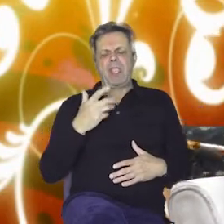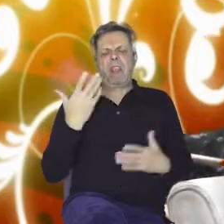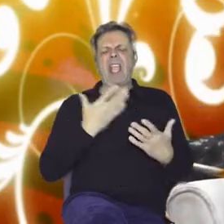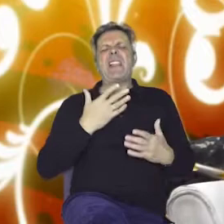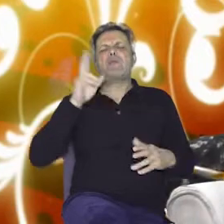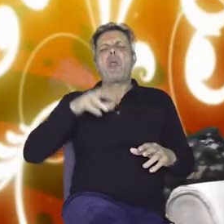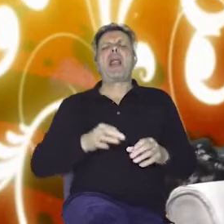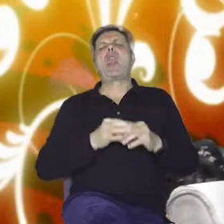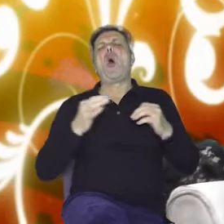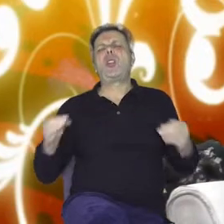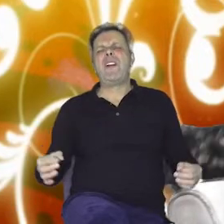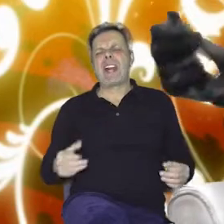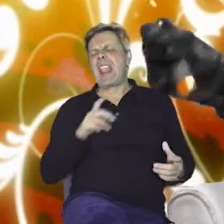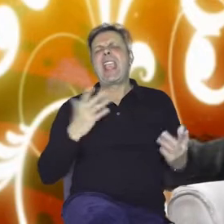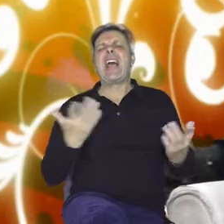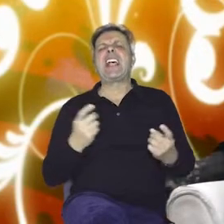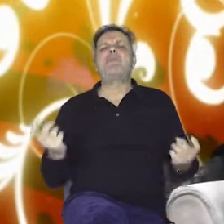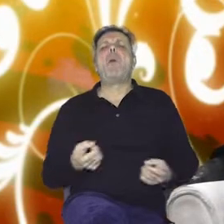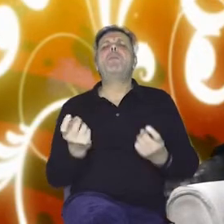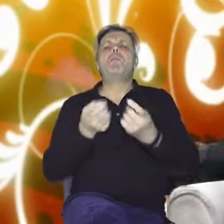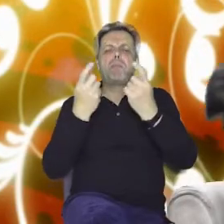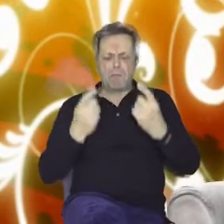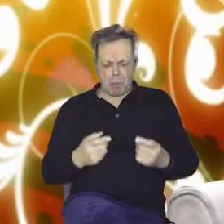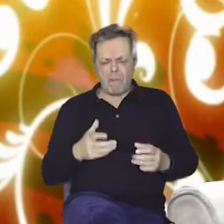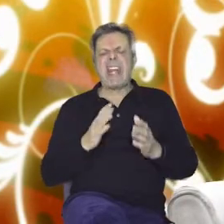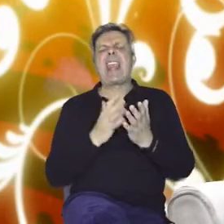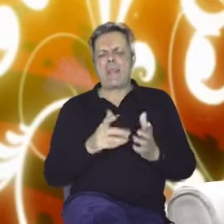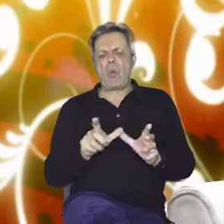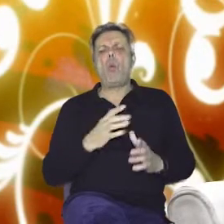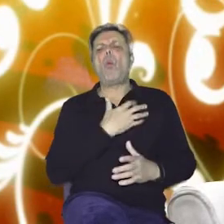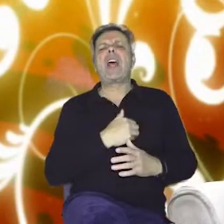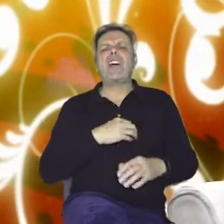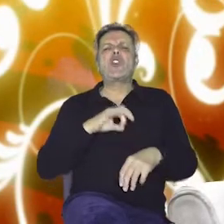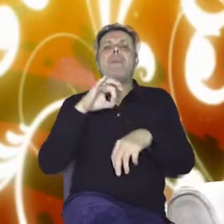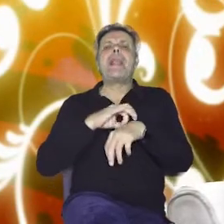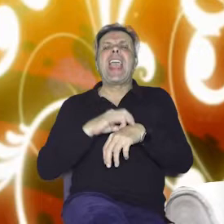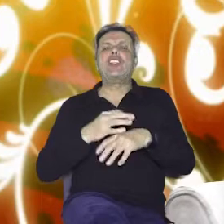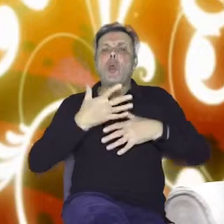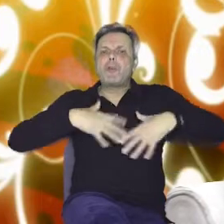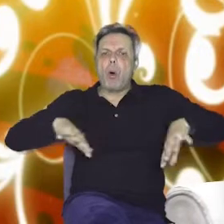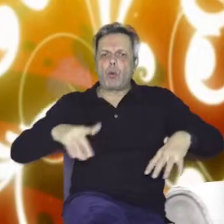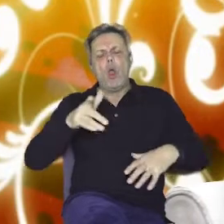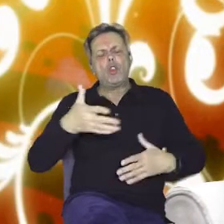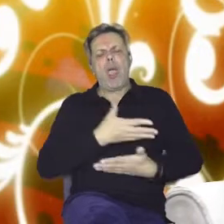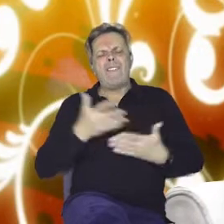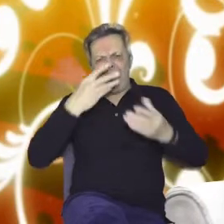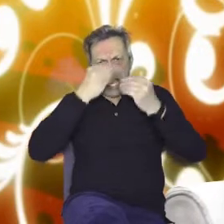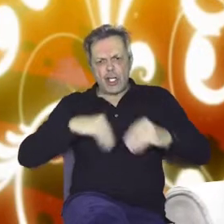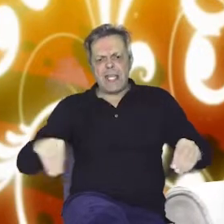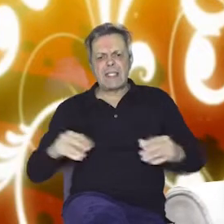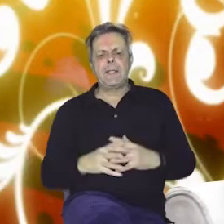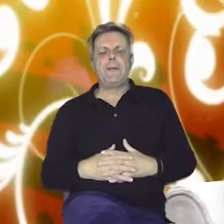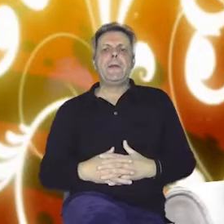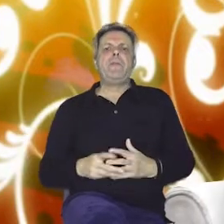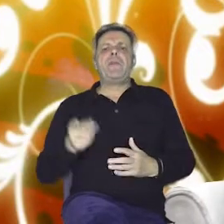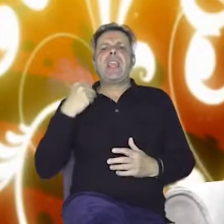kad smo je promovirali. U Hrvatskom liječničkom zboru. U zboru, tako je, što je isto velika čast. Ja mislim da je velika čast, mada je to